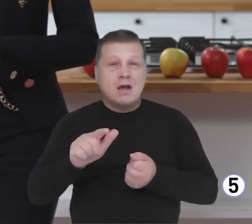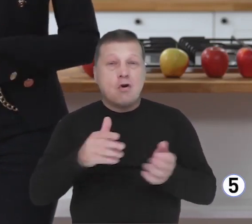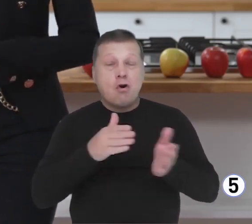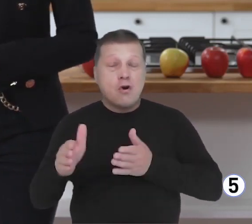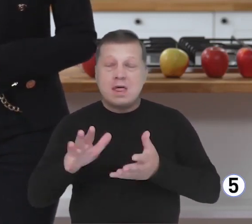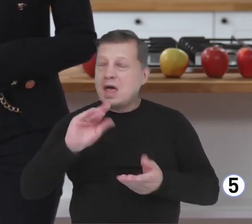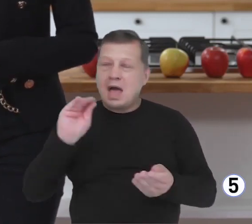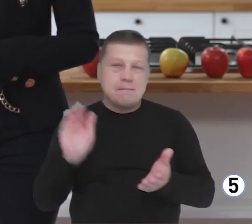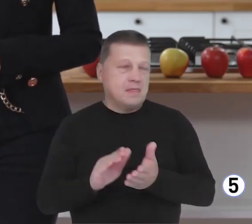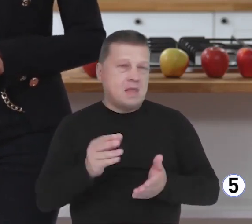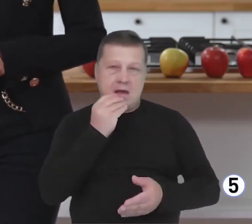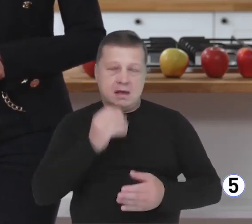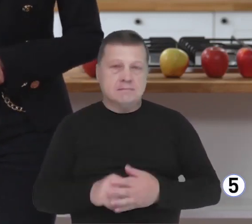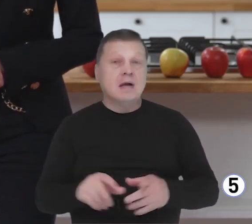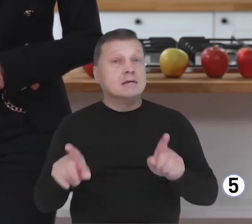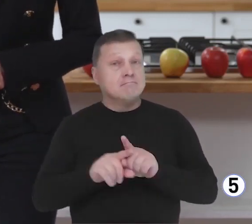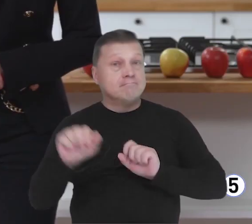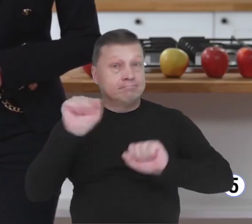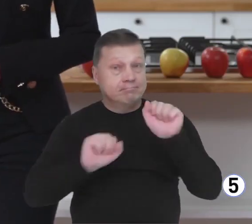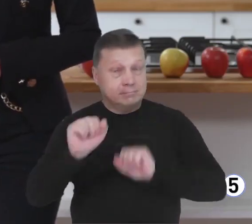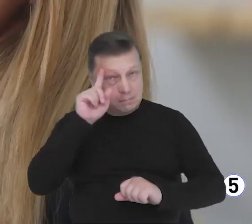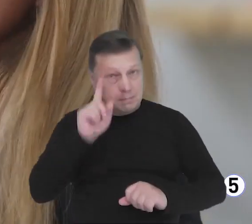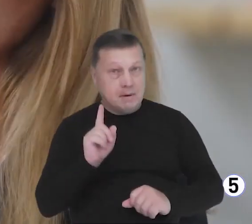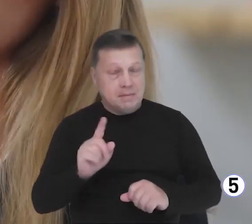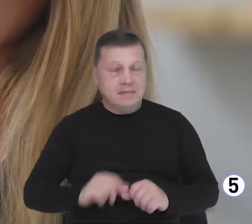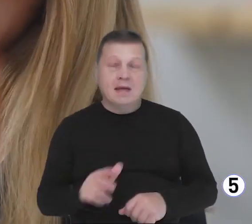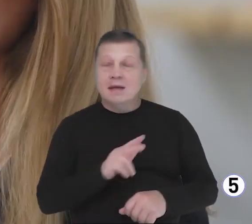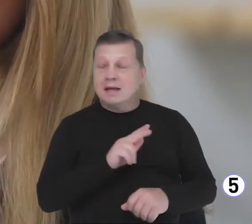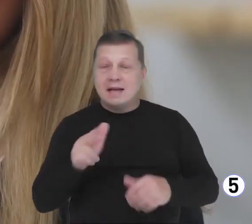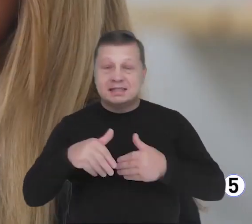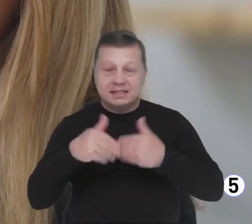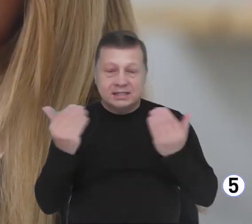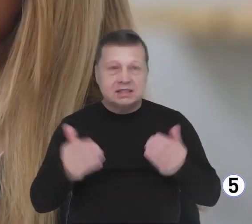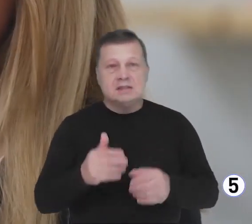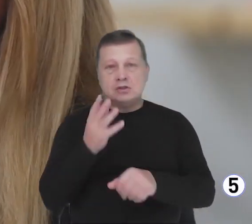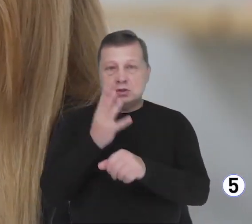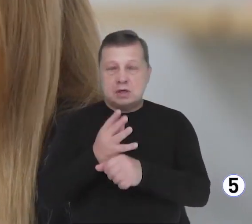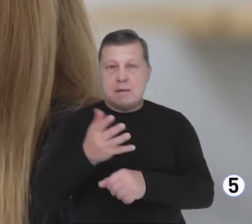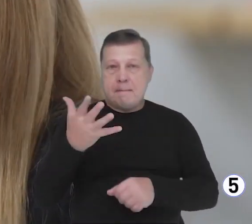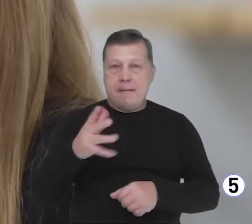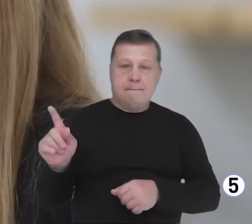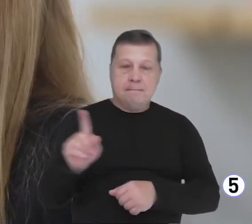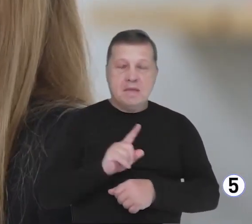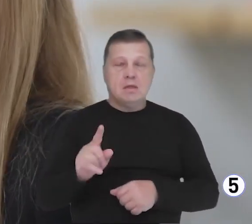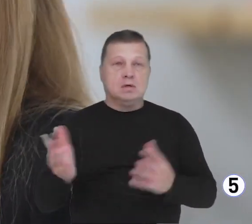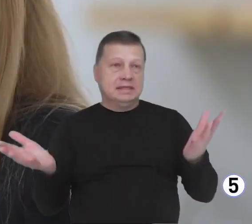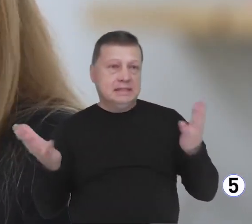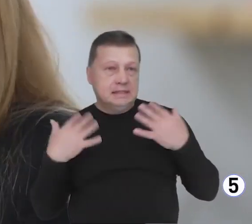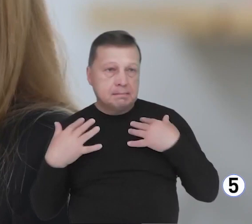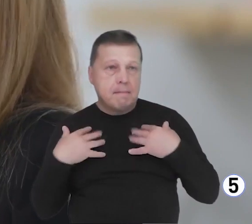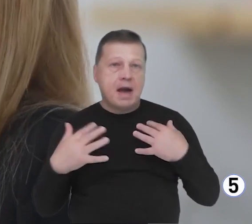przetworzone. Co jeszcze? Pamiętajmy o aktywności fizycznej. O tym, żeby każdego dnia poświęcić chociaż 45 minut